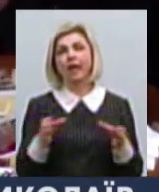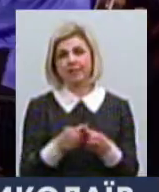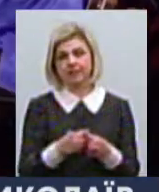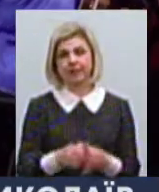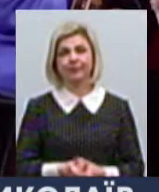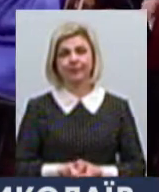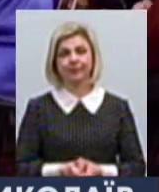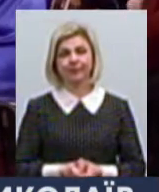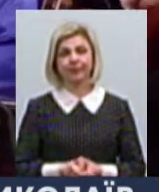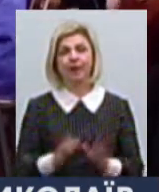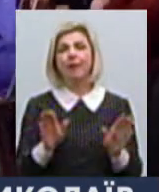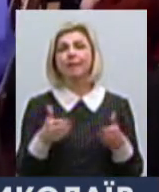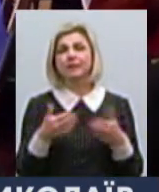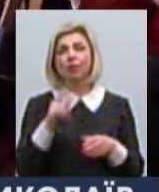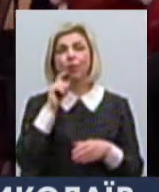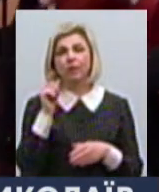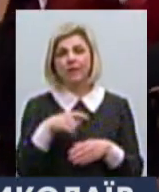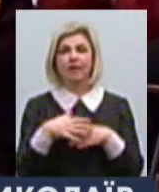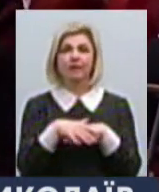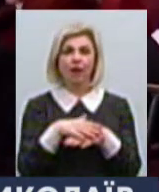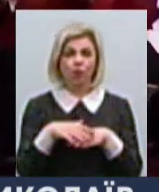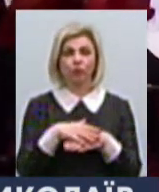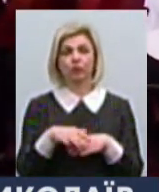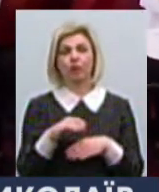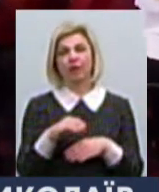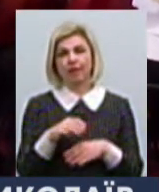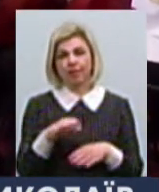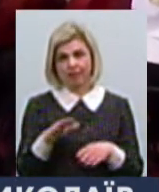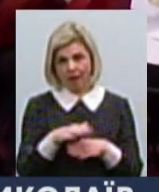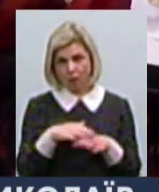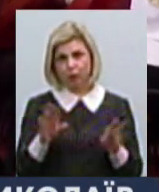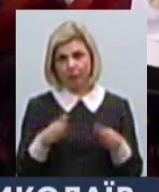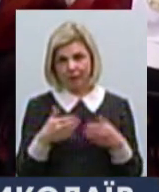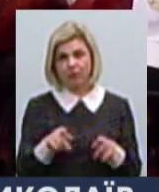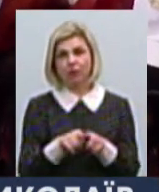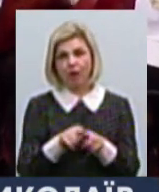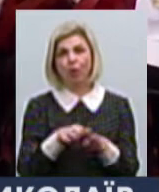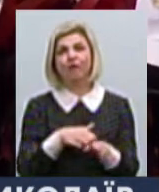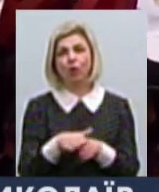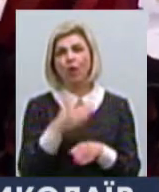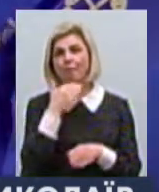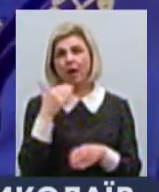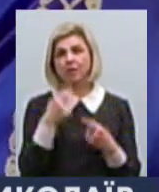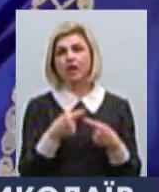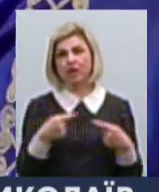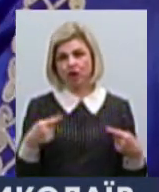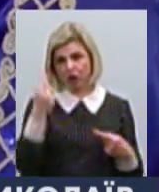інструментів. Пісні – українську народну, лемківську народну пісню. Виконую також багато інших